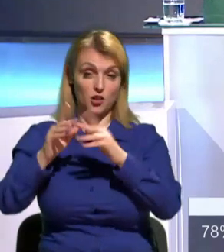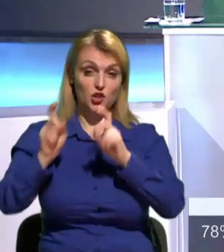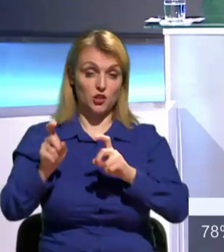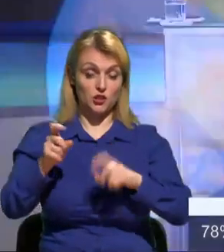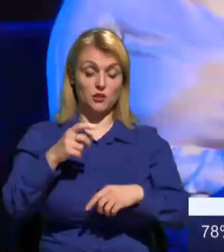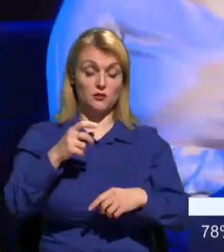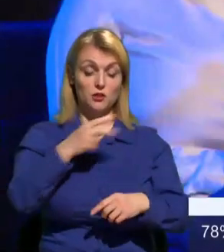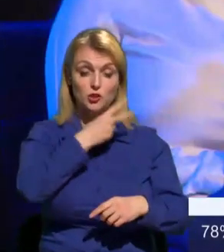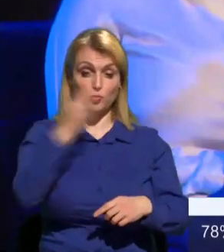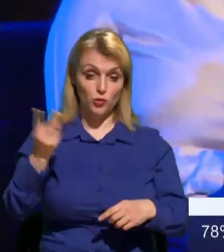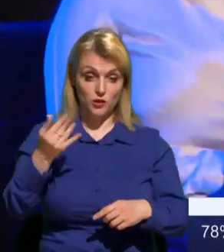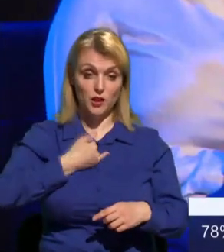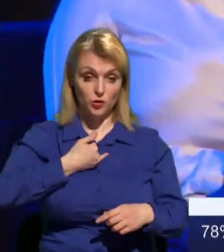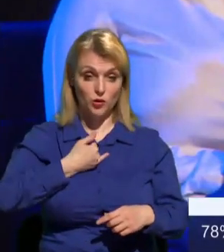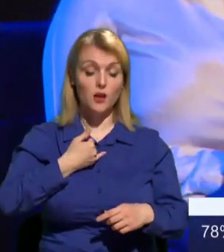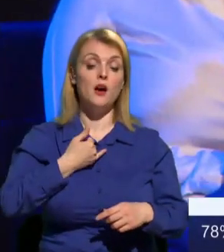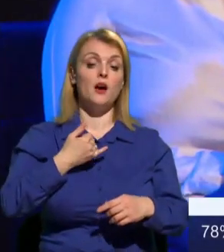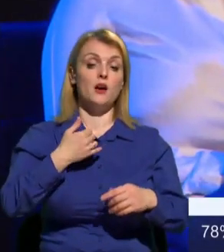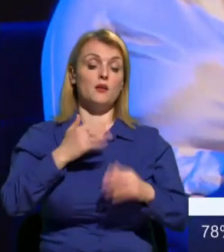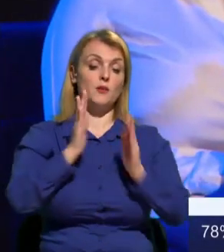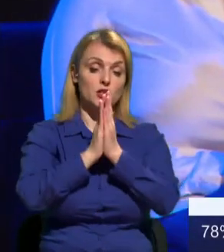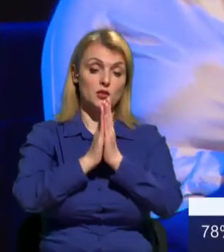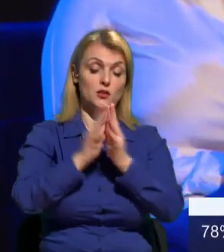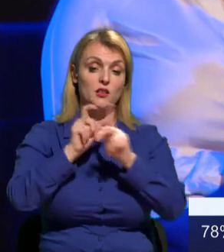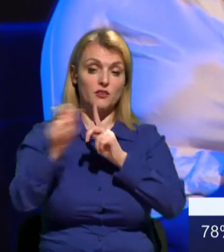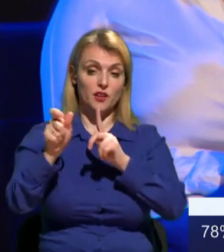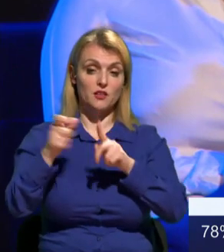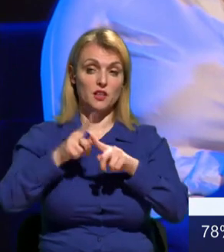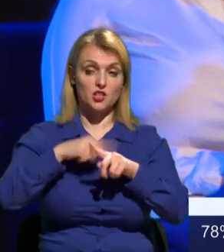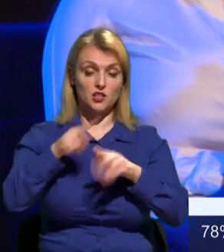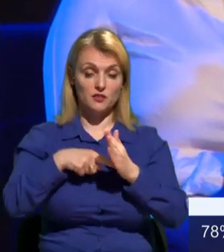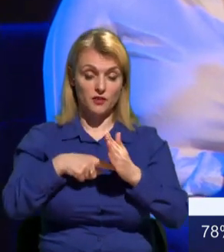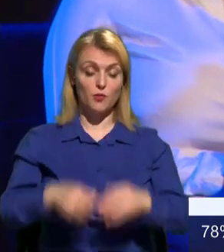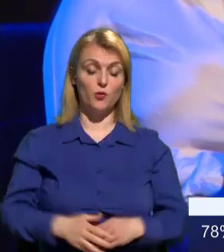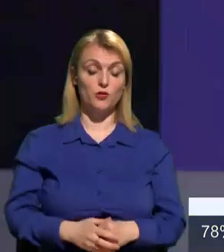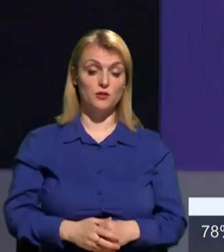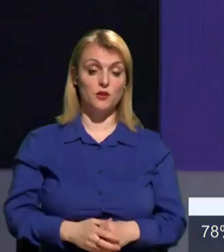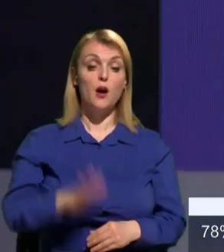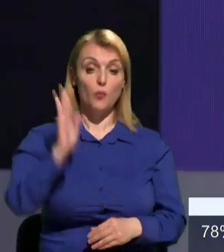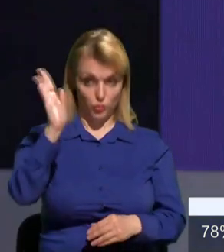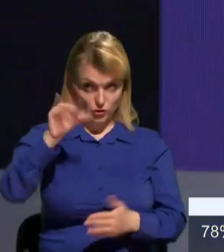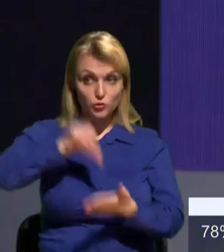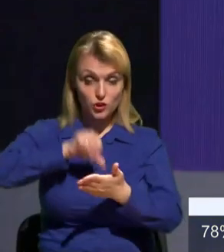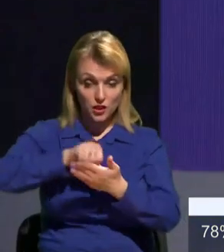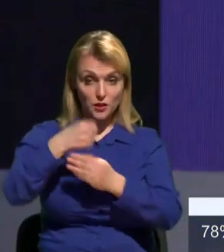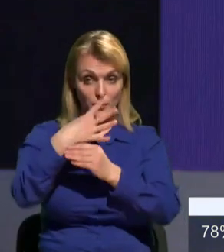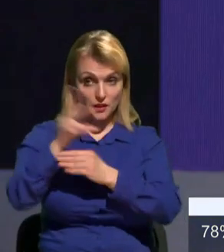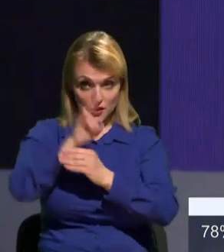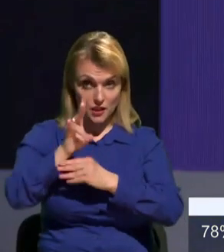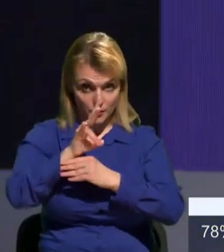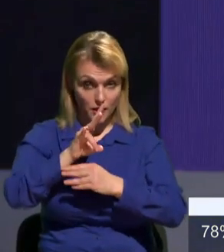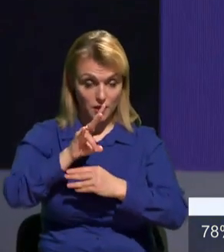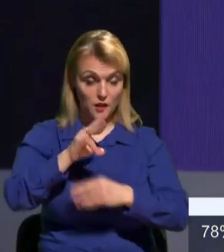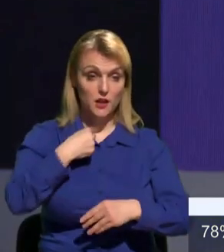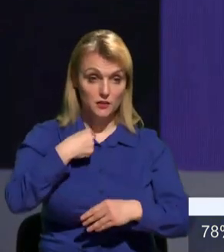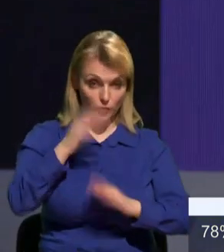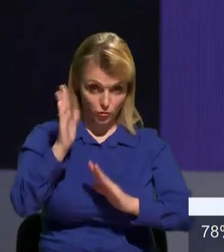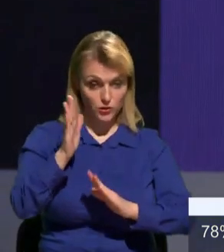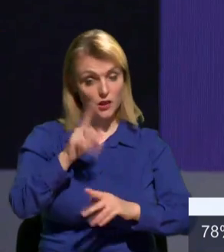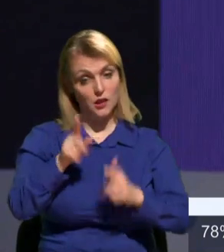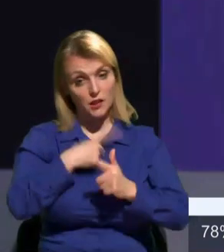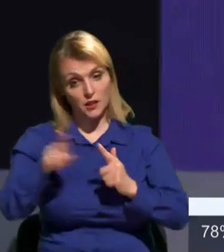data de 15 noiembrie la numerele de telefon 406-920, 406-930 și